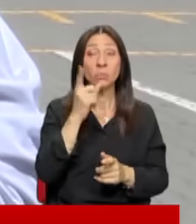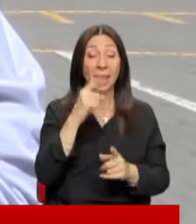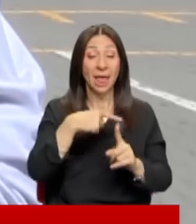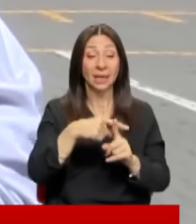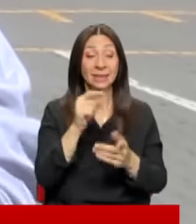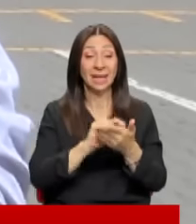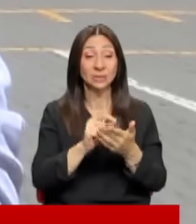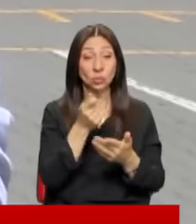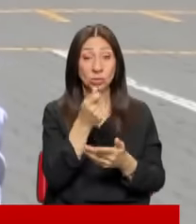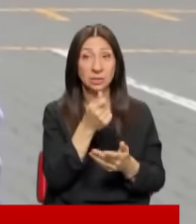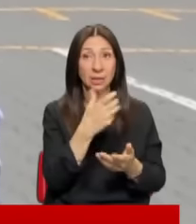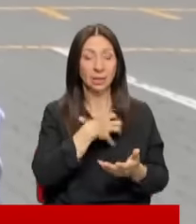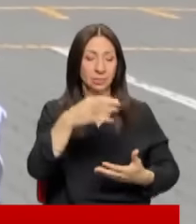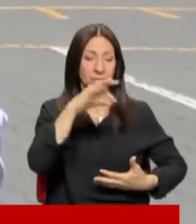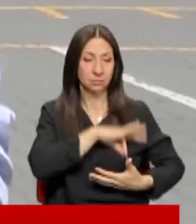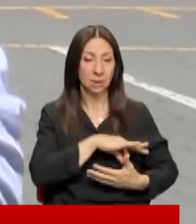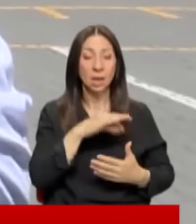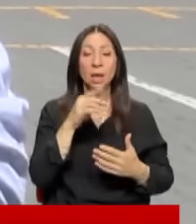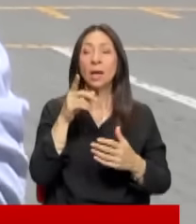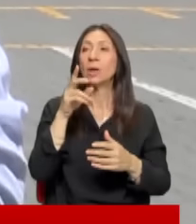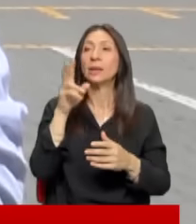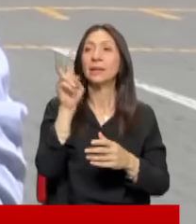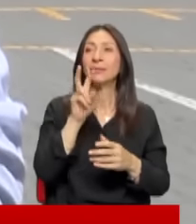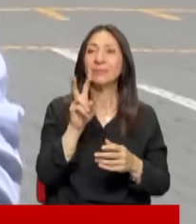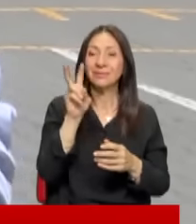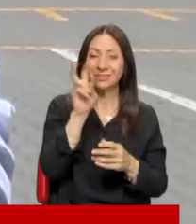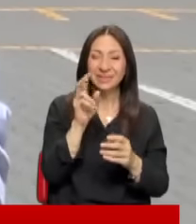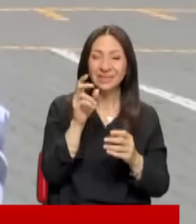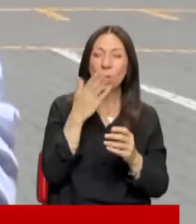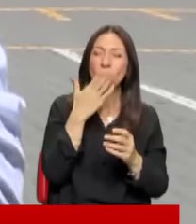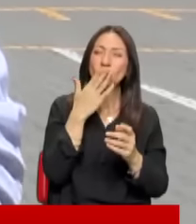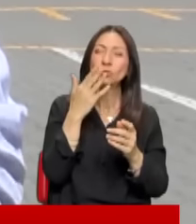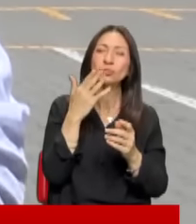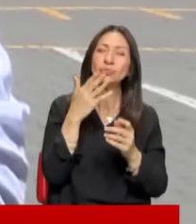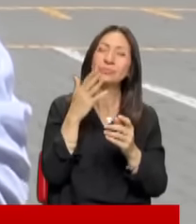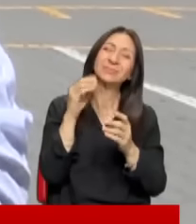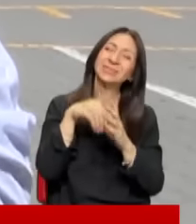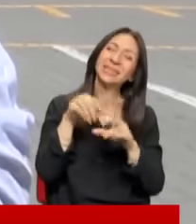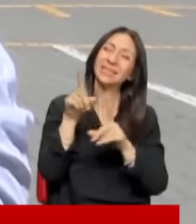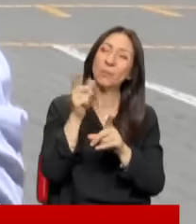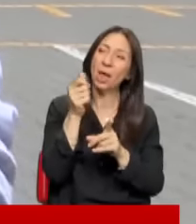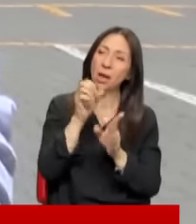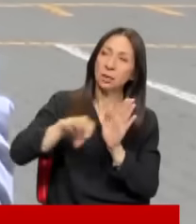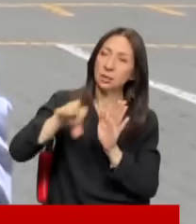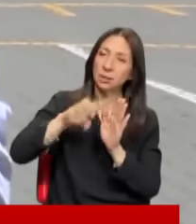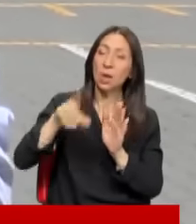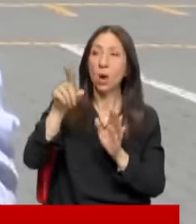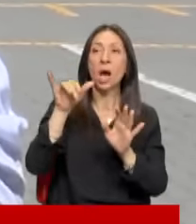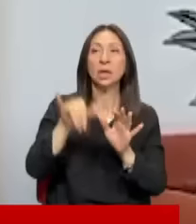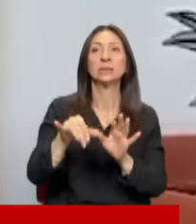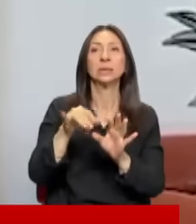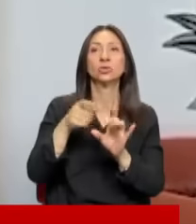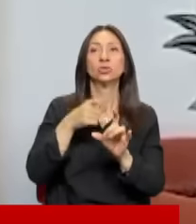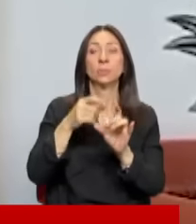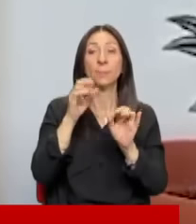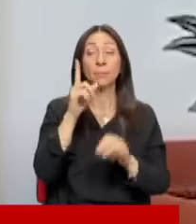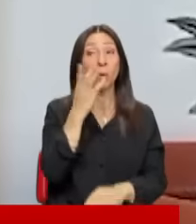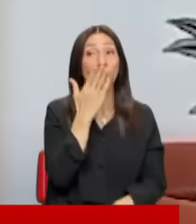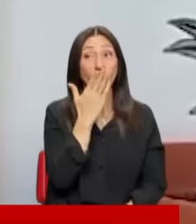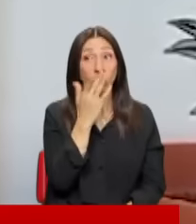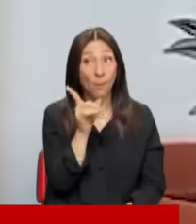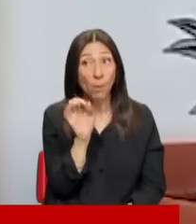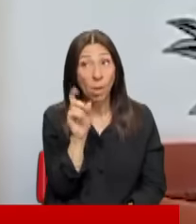ders ücretlerini zimmetine geçirip kripto paraya yatıran okul müdürü G'ye görevden alındı. Hakkında soruşturma başlatıldı. Sadece bir